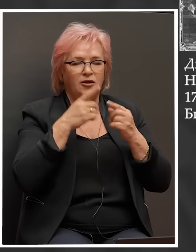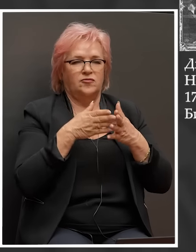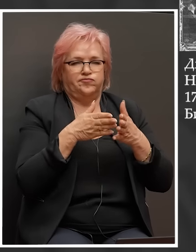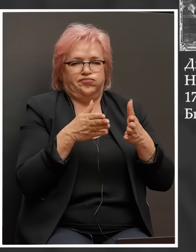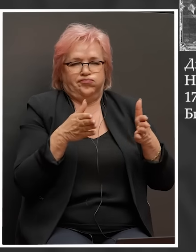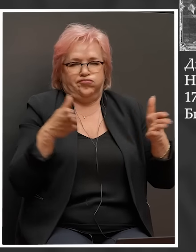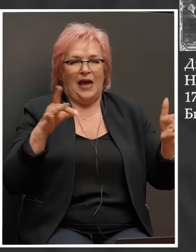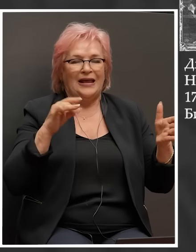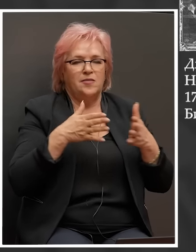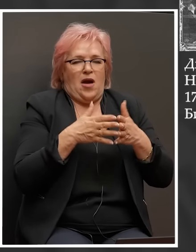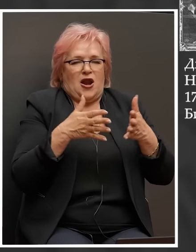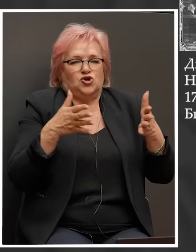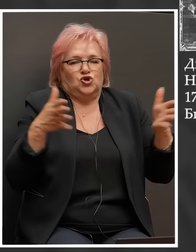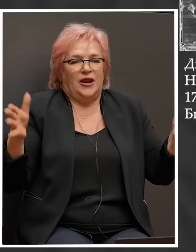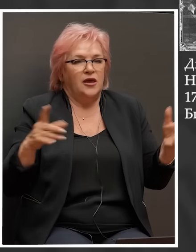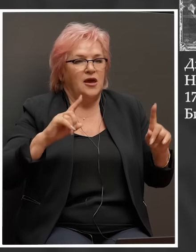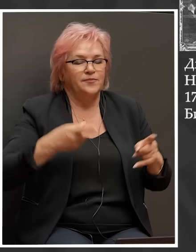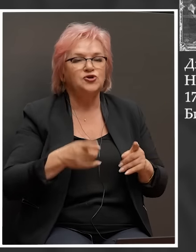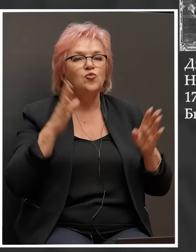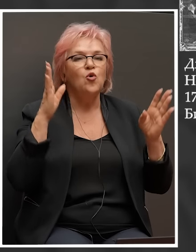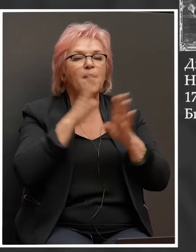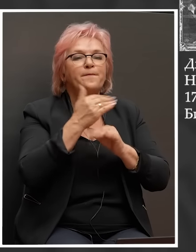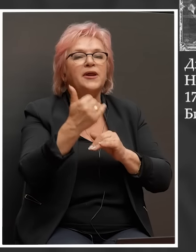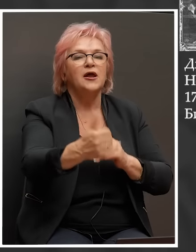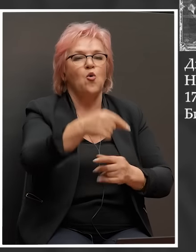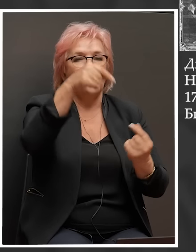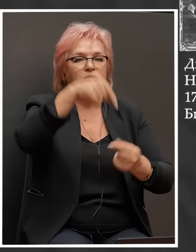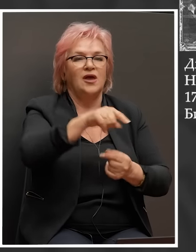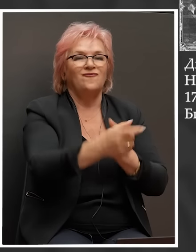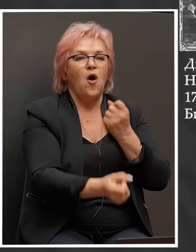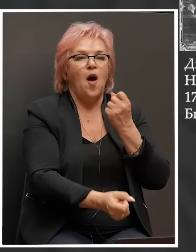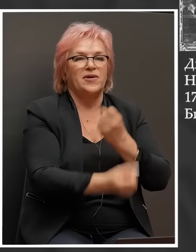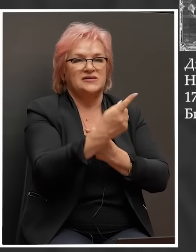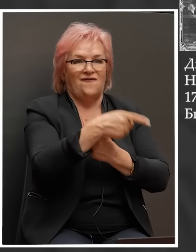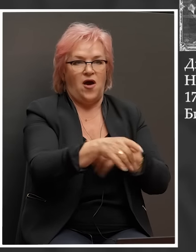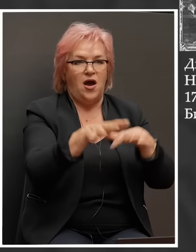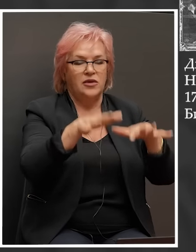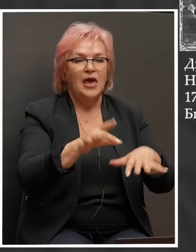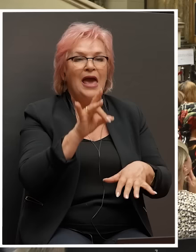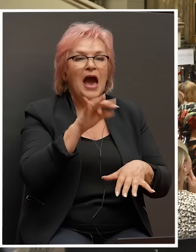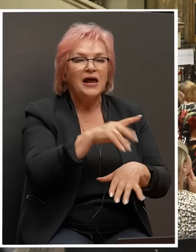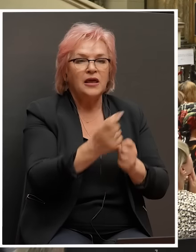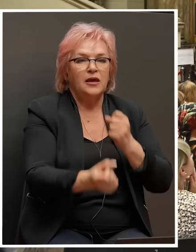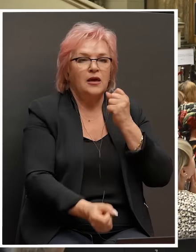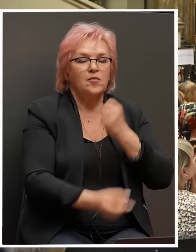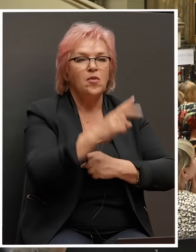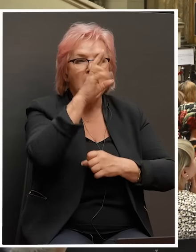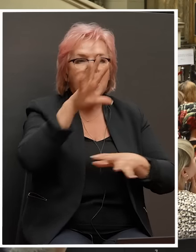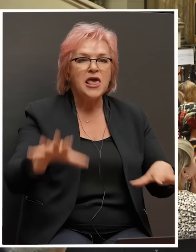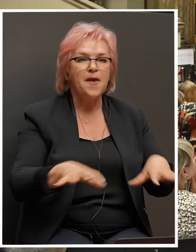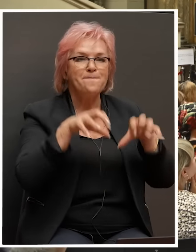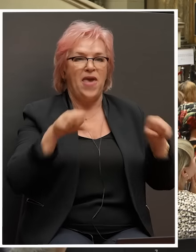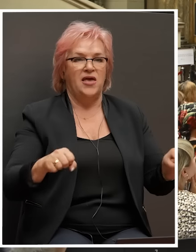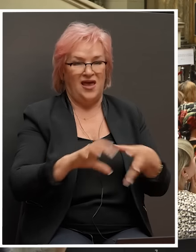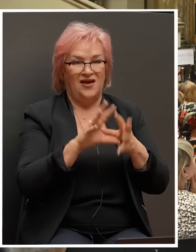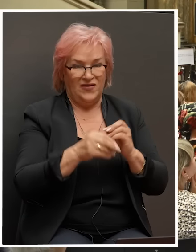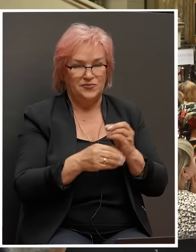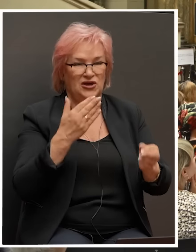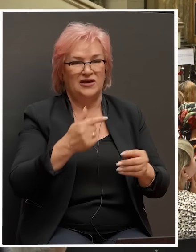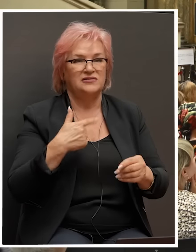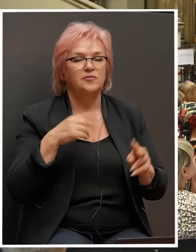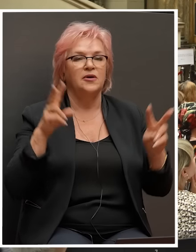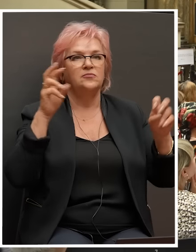Рима – это то, что ложится из природы его образования. Рим создается как империя. Вообще, если мы возьмем